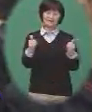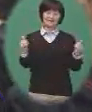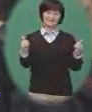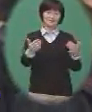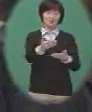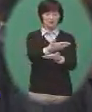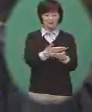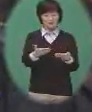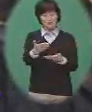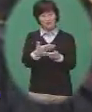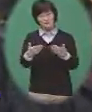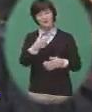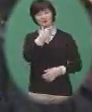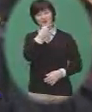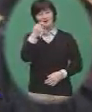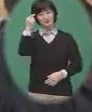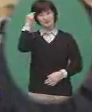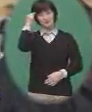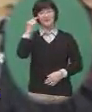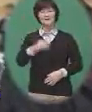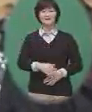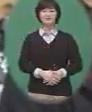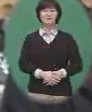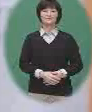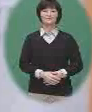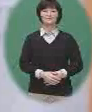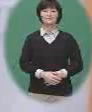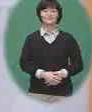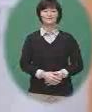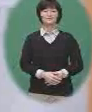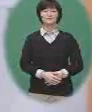との交流を図っていきたいなと思っています。